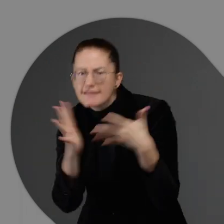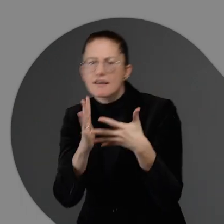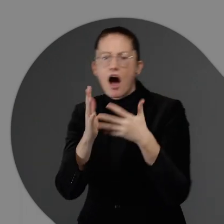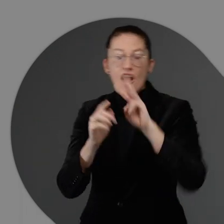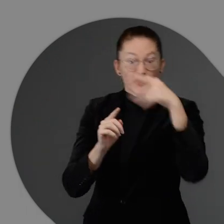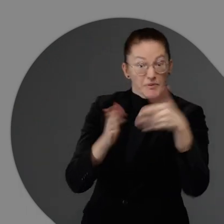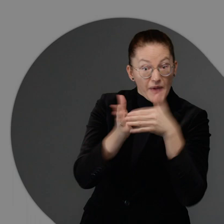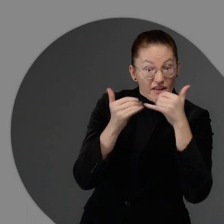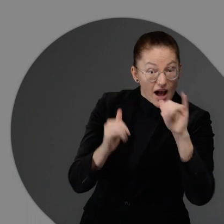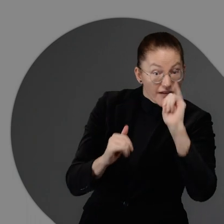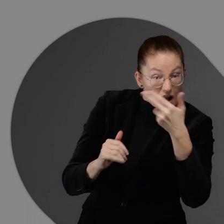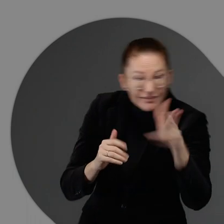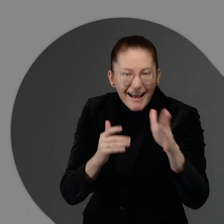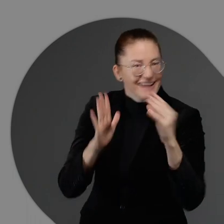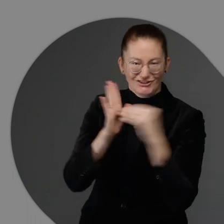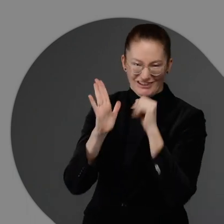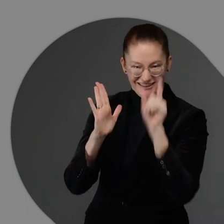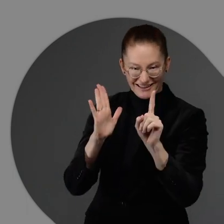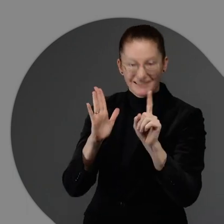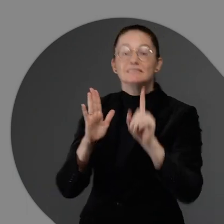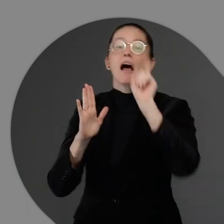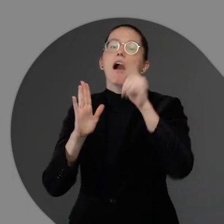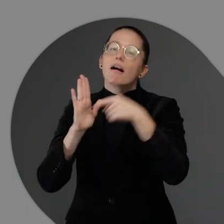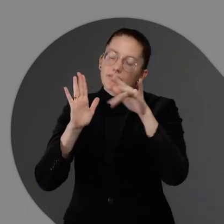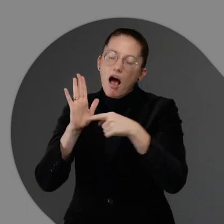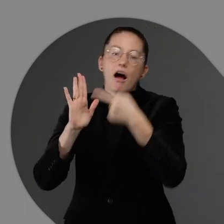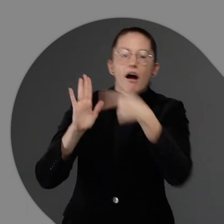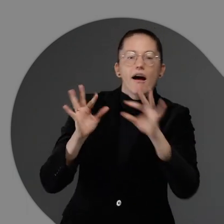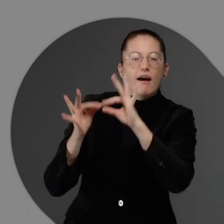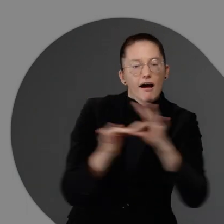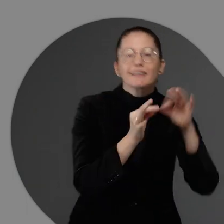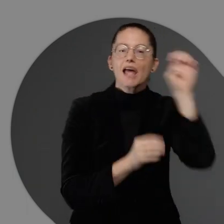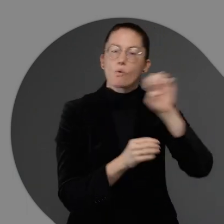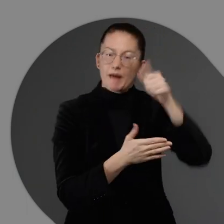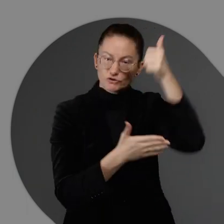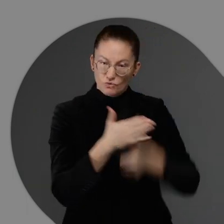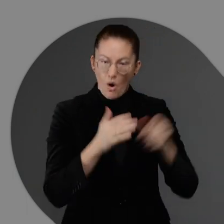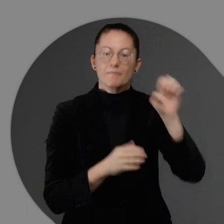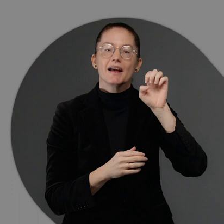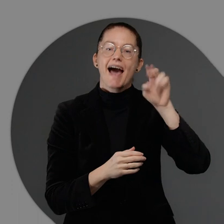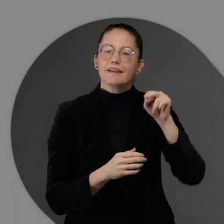wird, ob eine Website barrierefrei ist. Dazu verweist das Gesetz auf eine europäische Norm, die